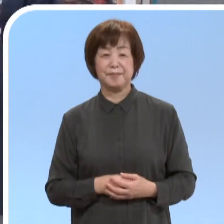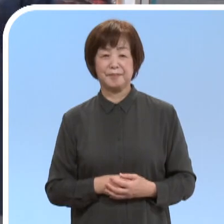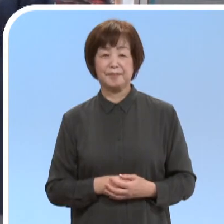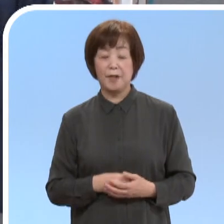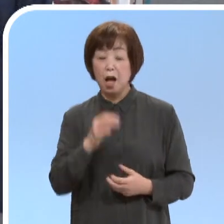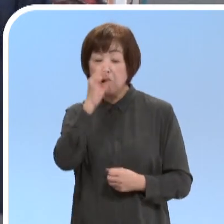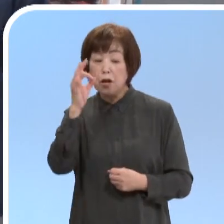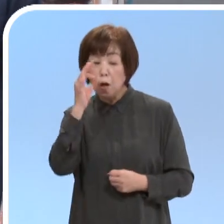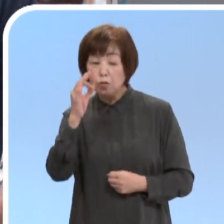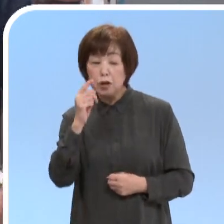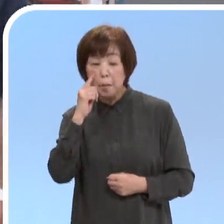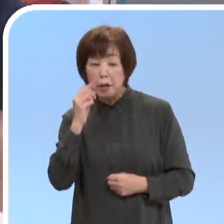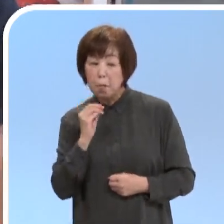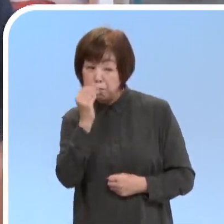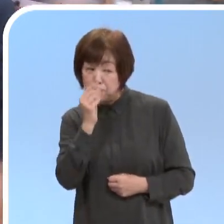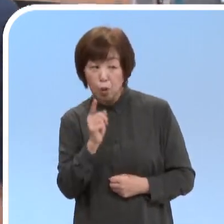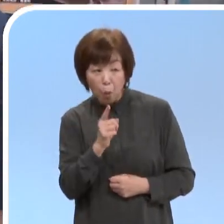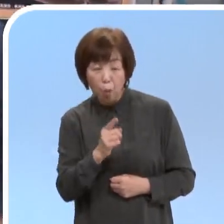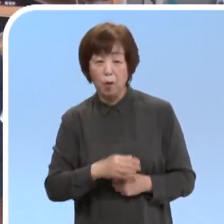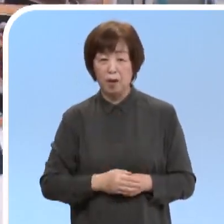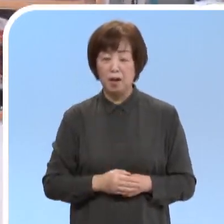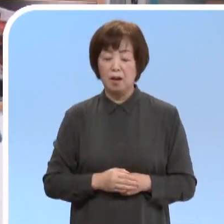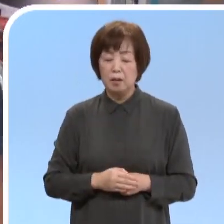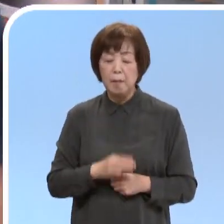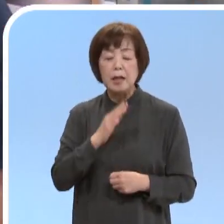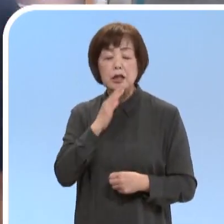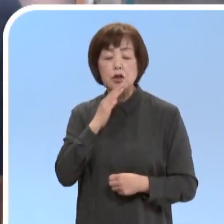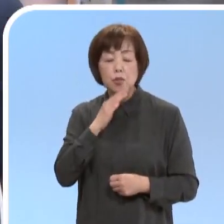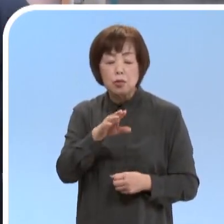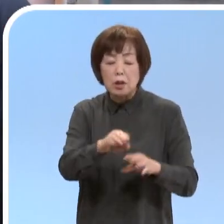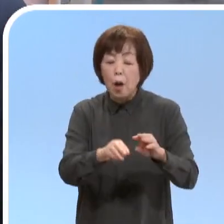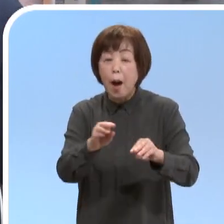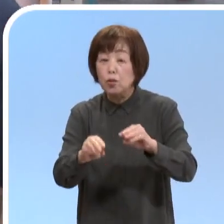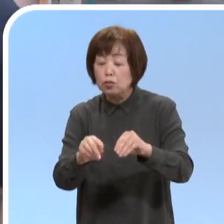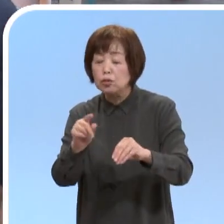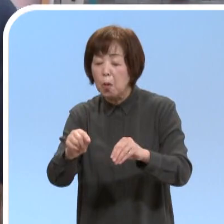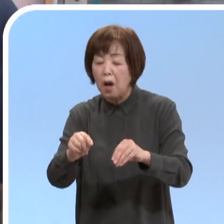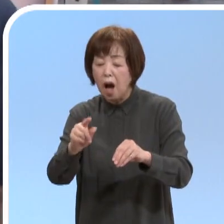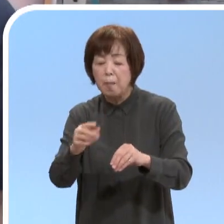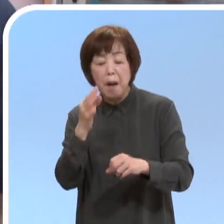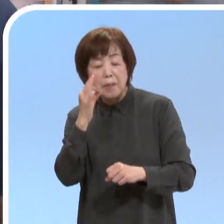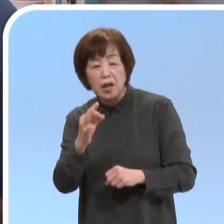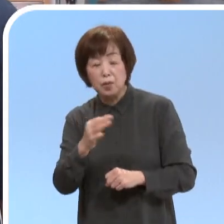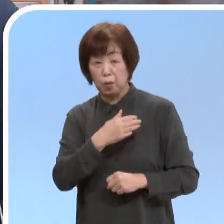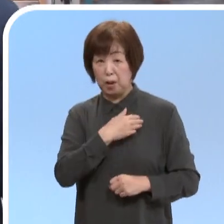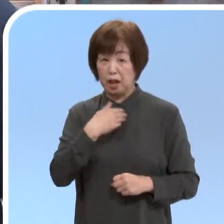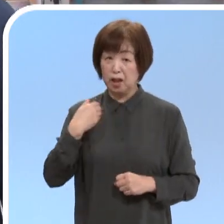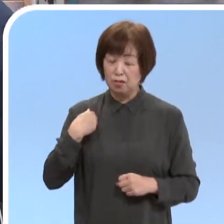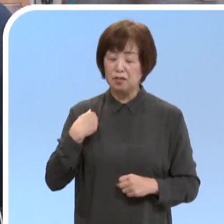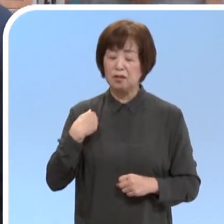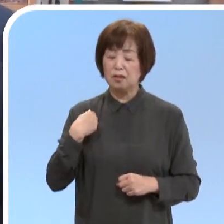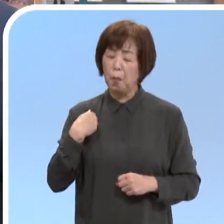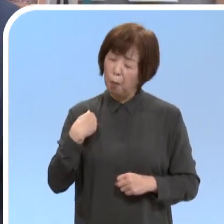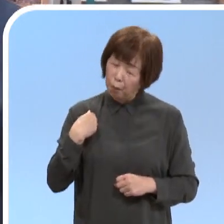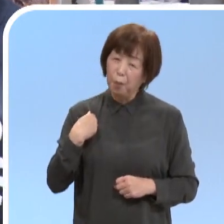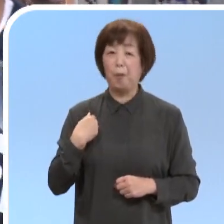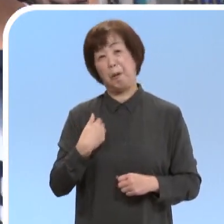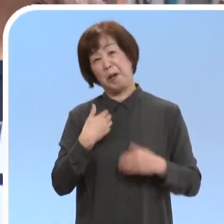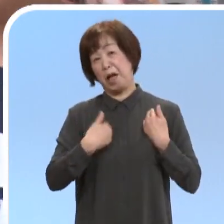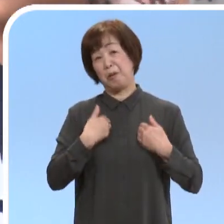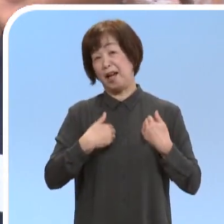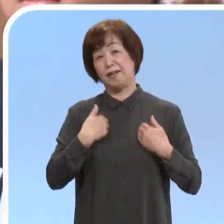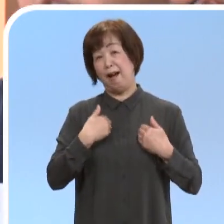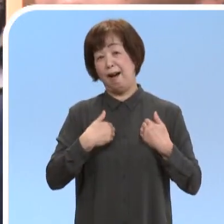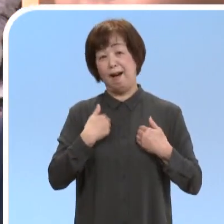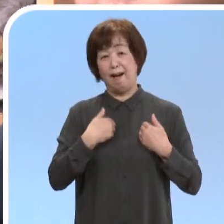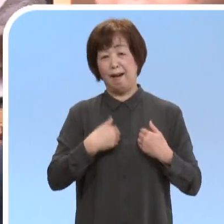学者どうでしたんったりあの見たりすることがあのあっ